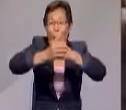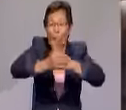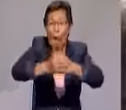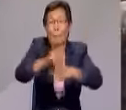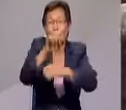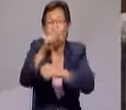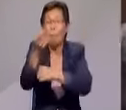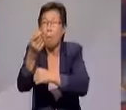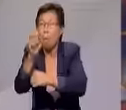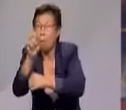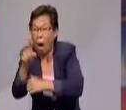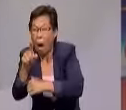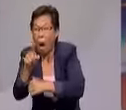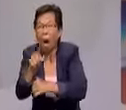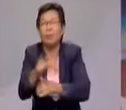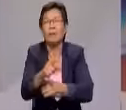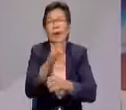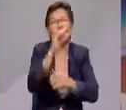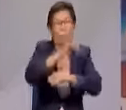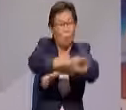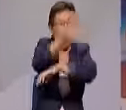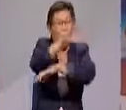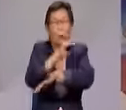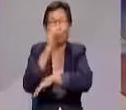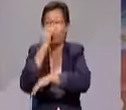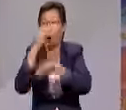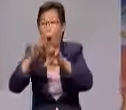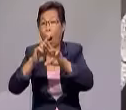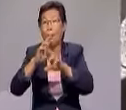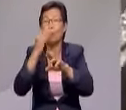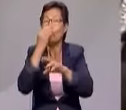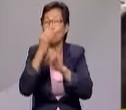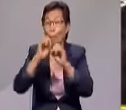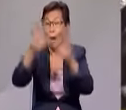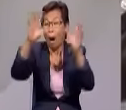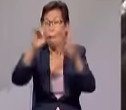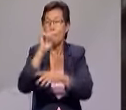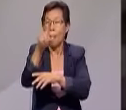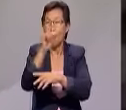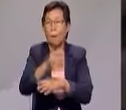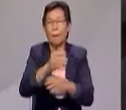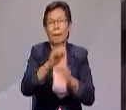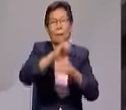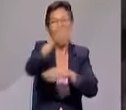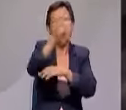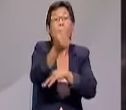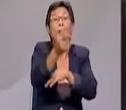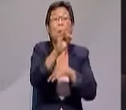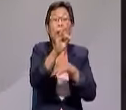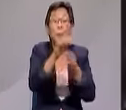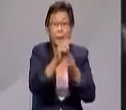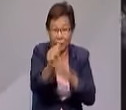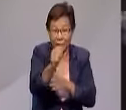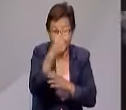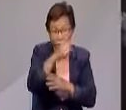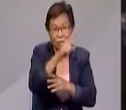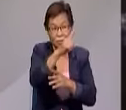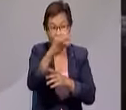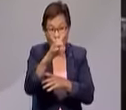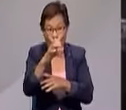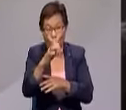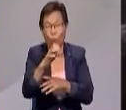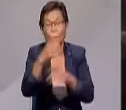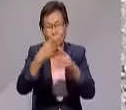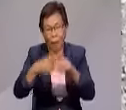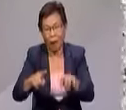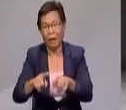mahal menyebabkan mercun dan bunga api mendapat permintaan tinggi. Jelasnya mercun bola dibeli di Thailand pada harga RM8 untuk 100 biji.